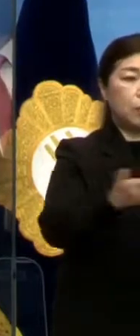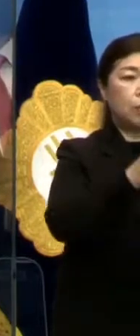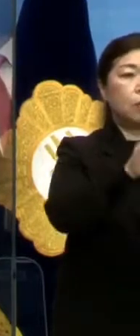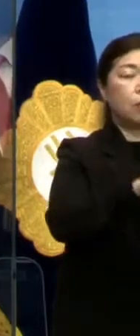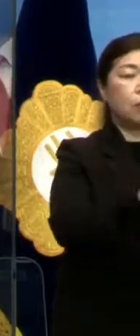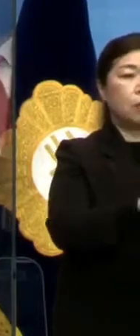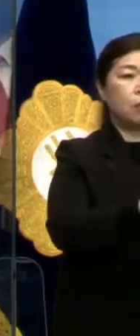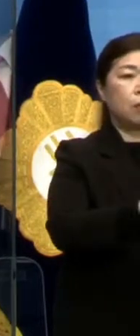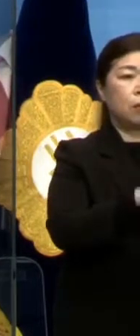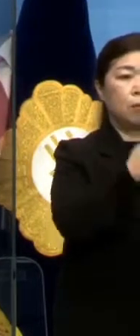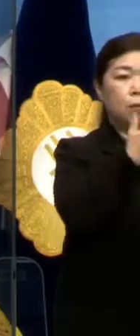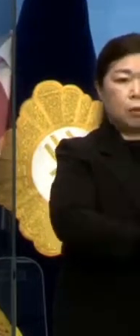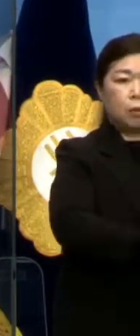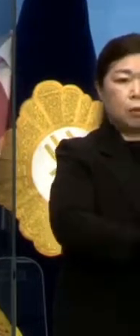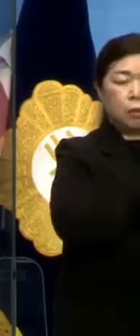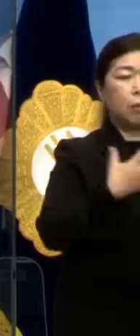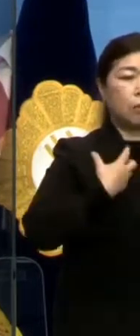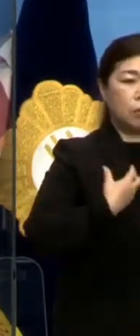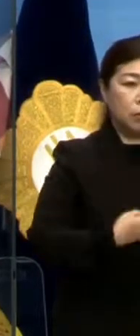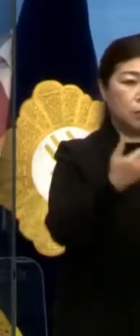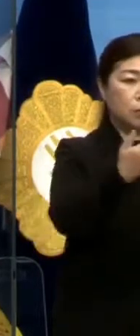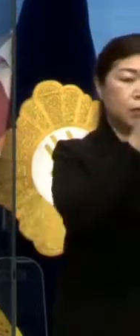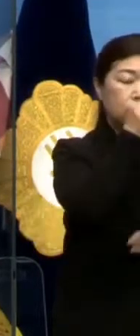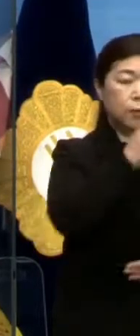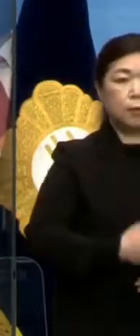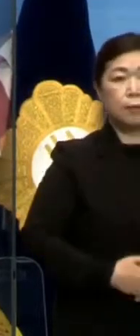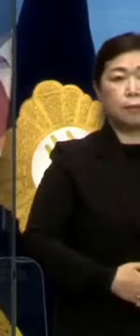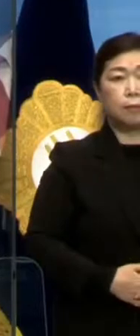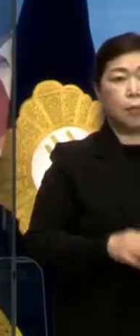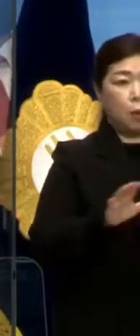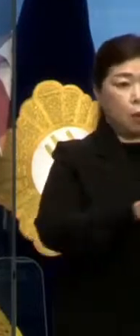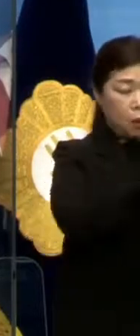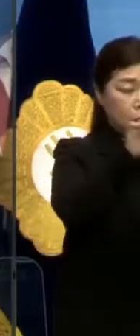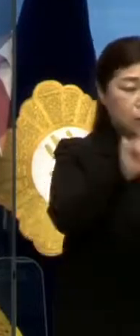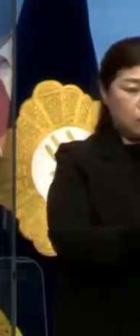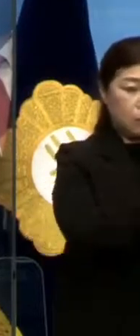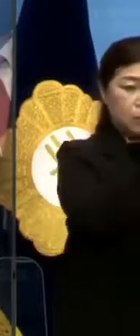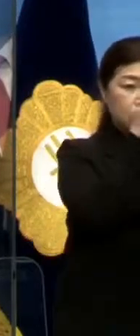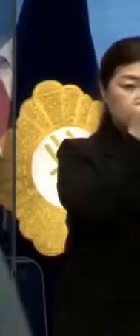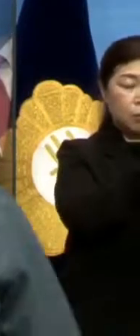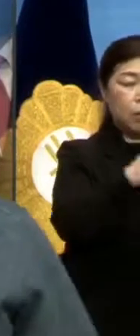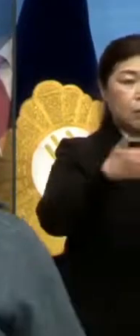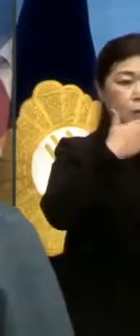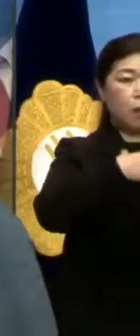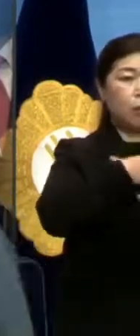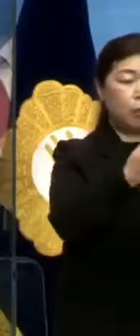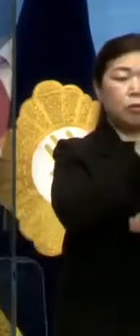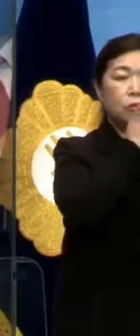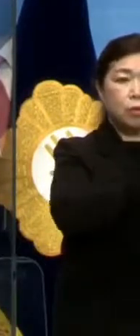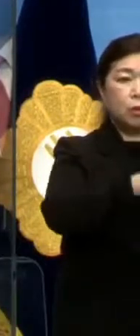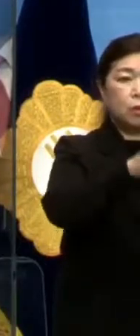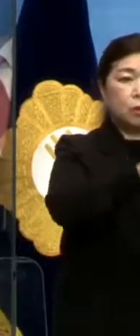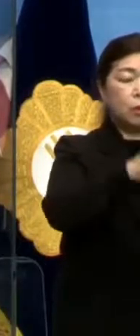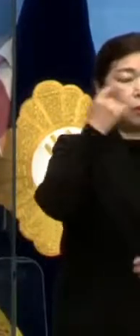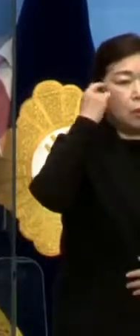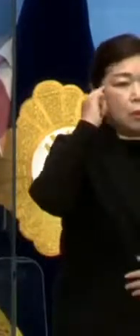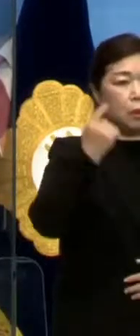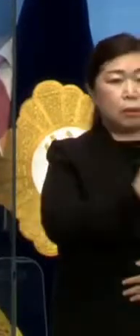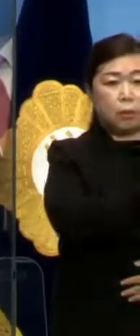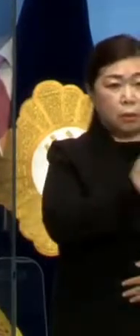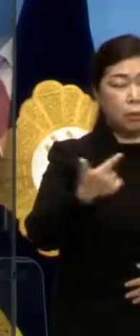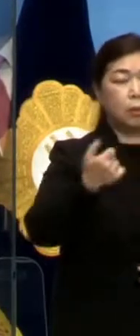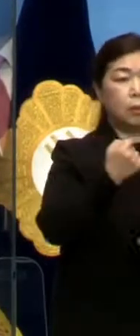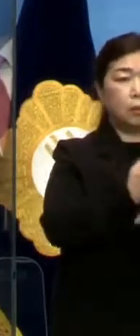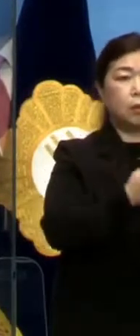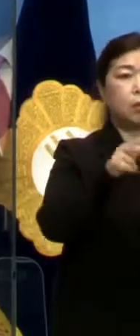상실감과 허탈감을 주고 있습니다. 코로나 사태로 식량 안보의 중요성에 대한 인식이 높아진